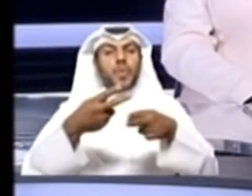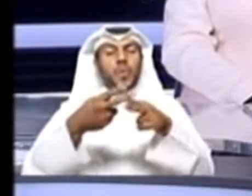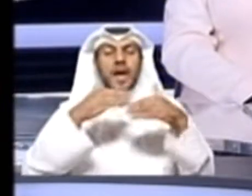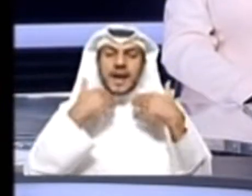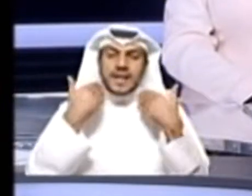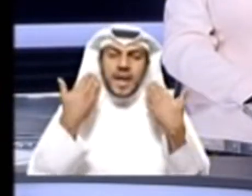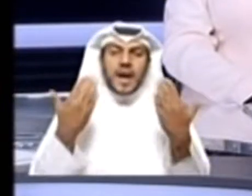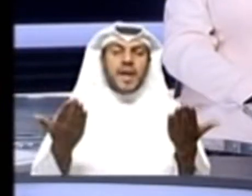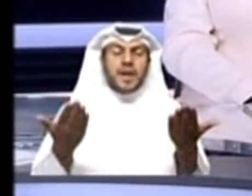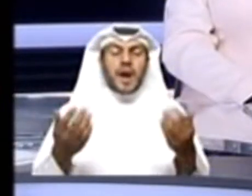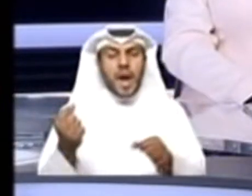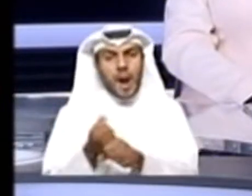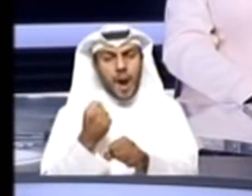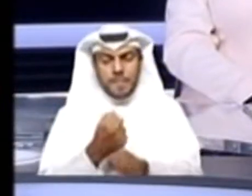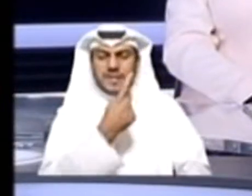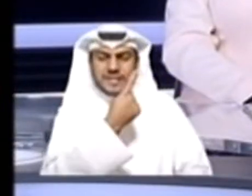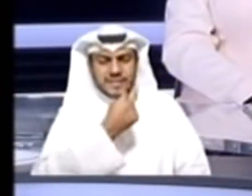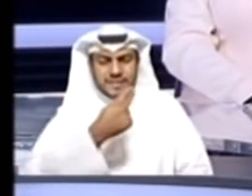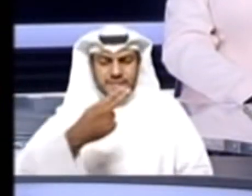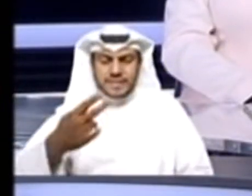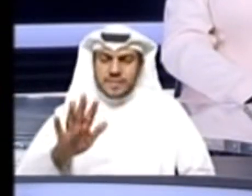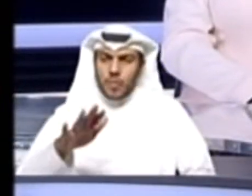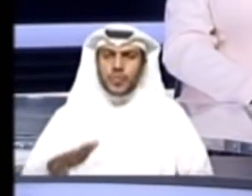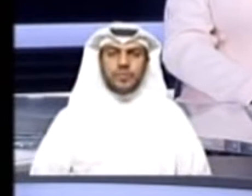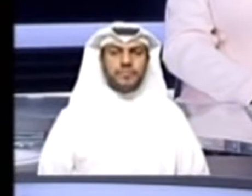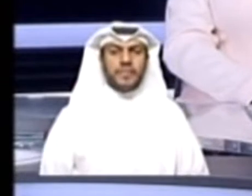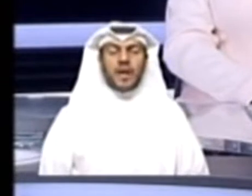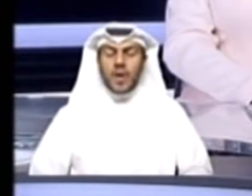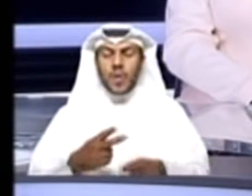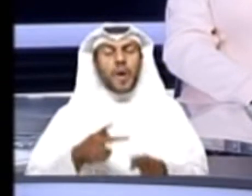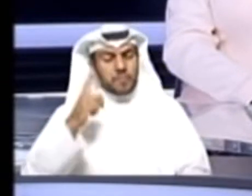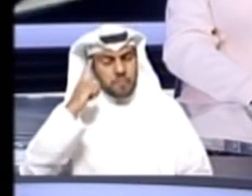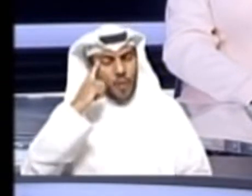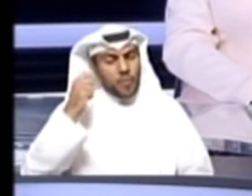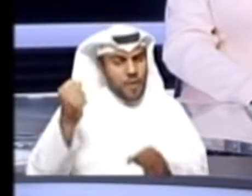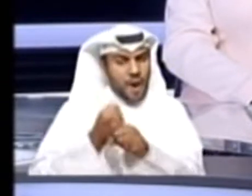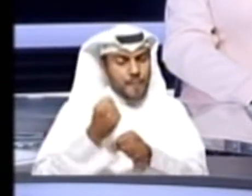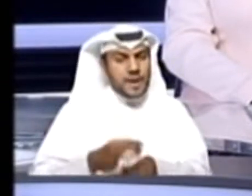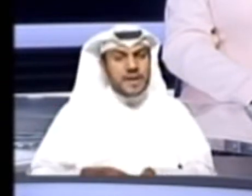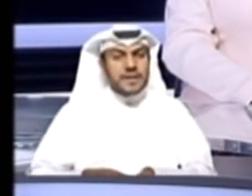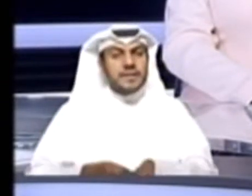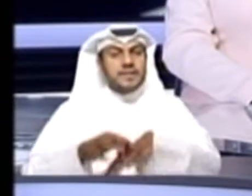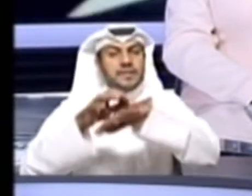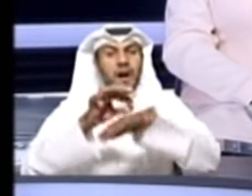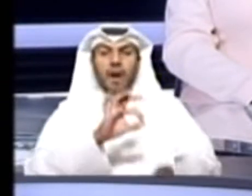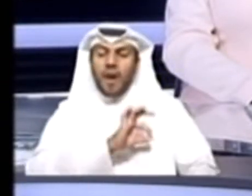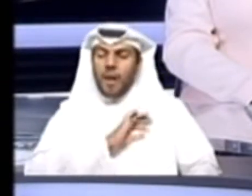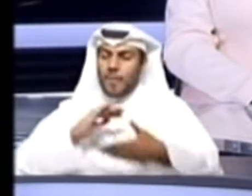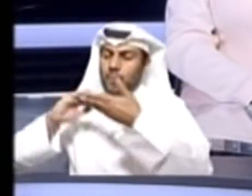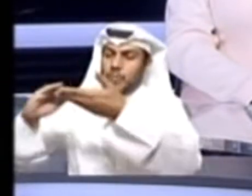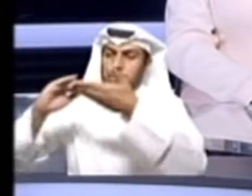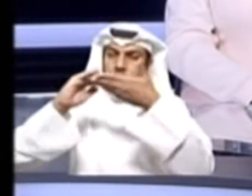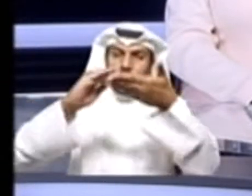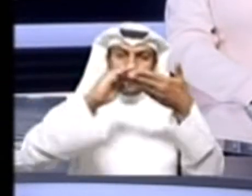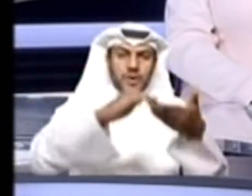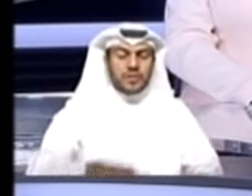كانت التحديات والعقبات. ولا عجب في ذلك، فالكويت مركز للعمل الإنساني وأبناؤها يسيرون على درب